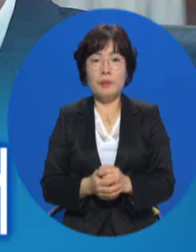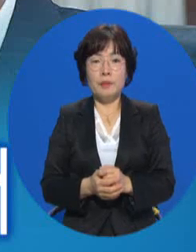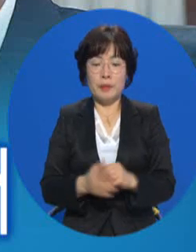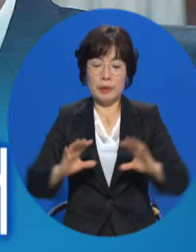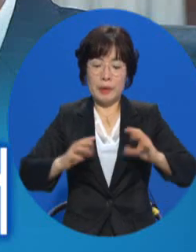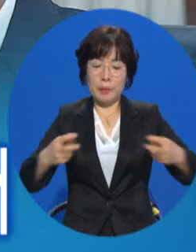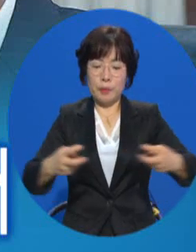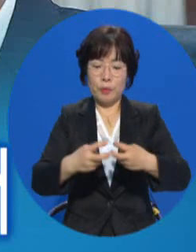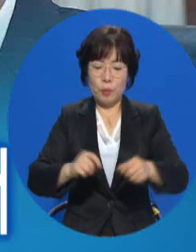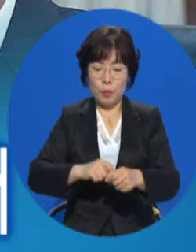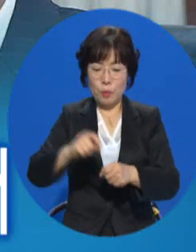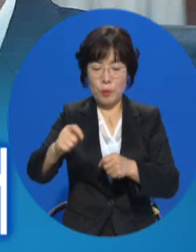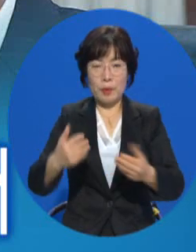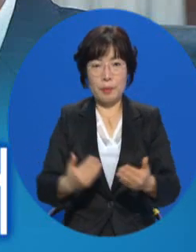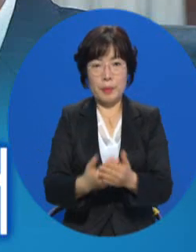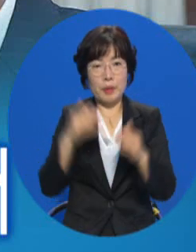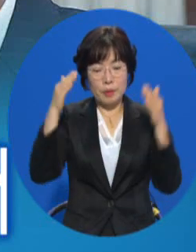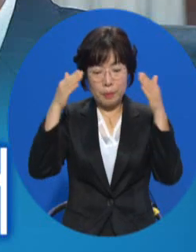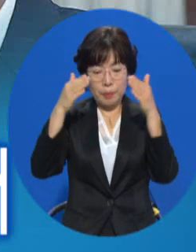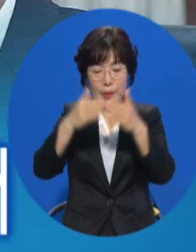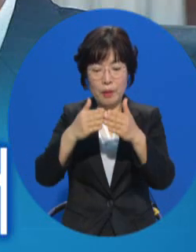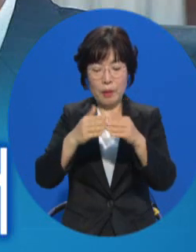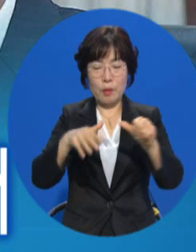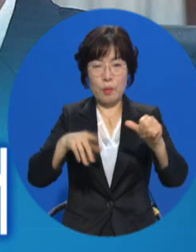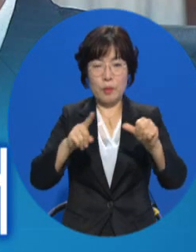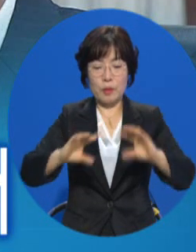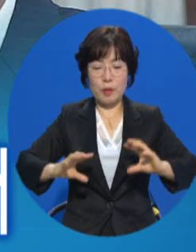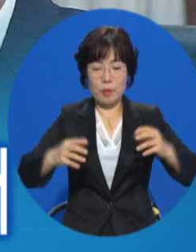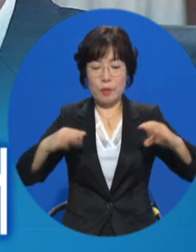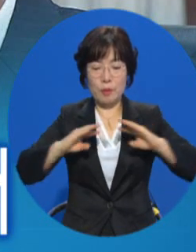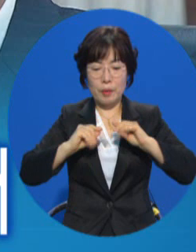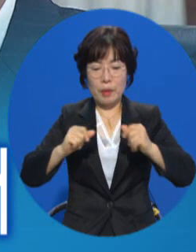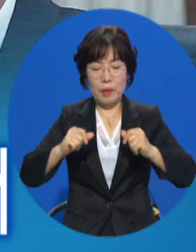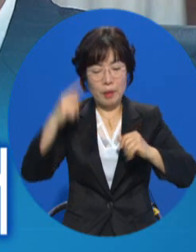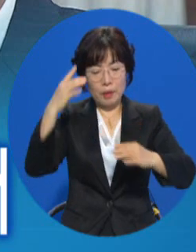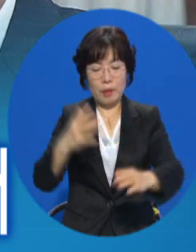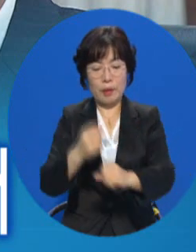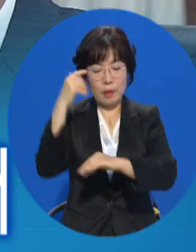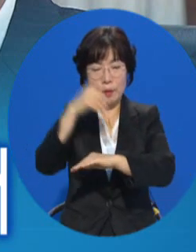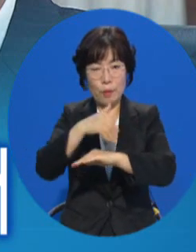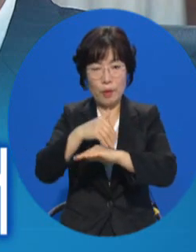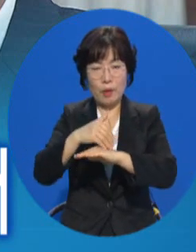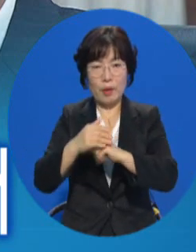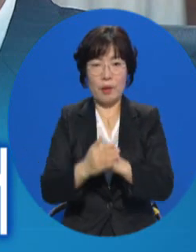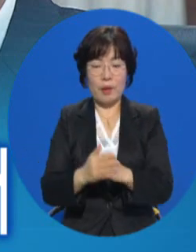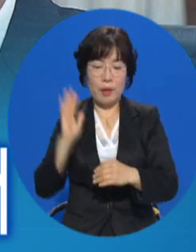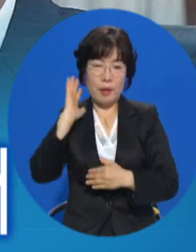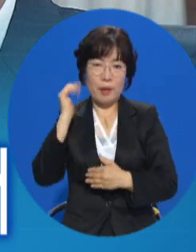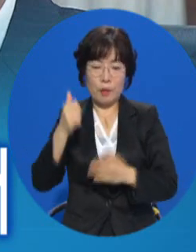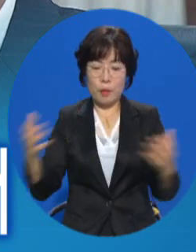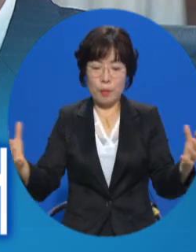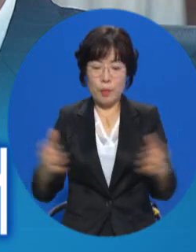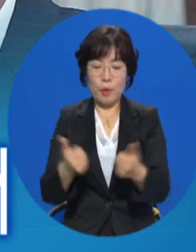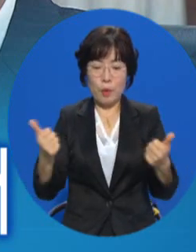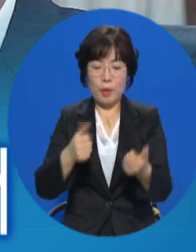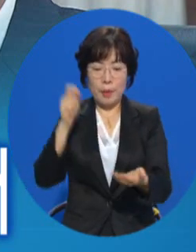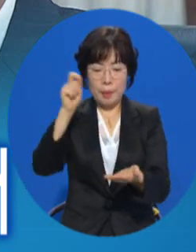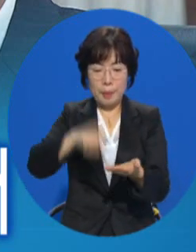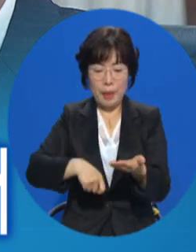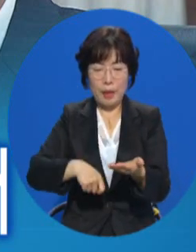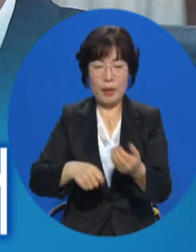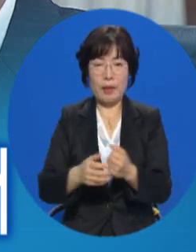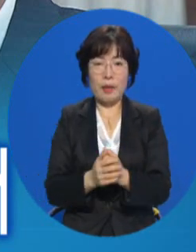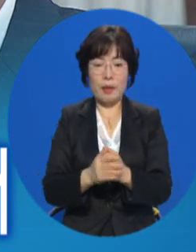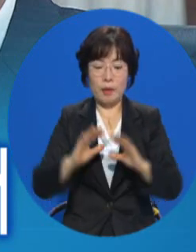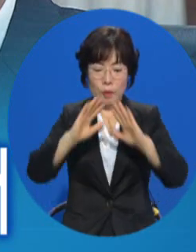국토의 장기적 발전 방향을 담은 제5차 국토종합계획안이 국무회의에서 심의 의결됐습니다. 광주 전남 지역